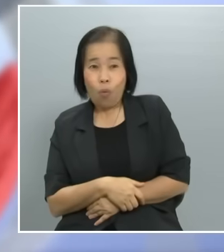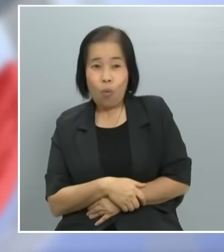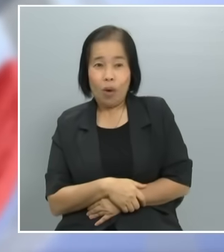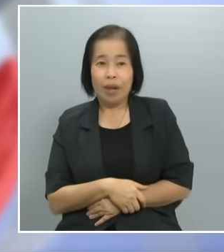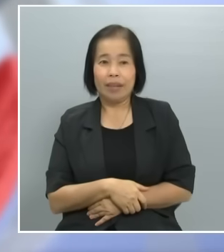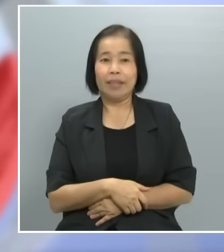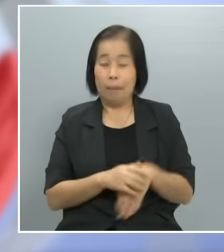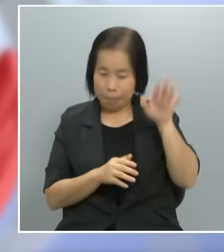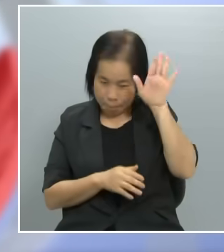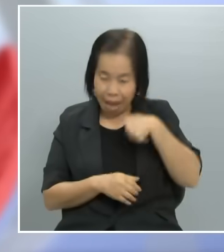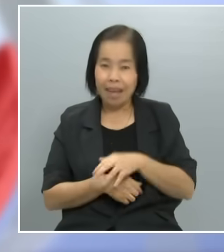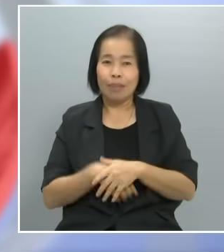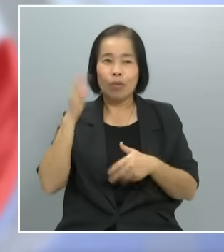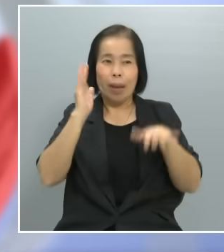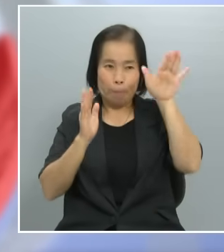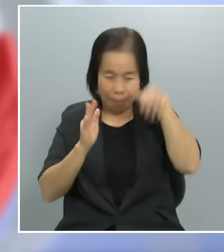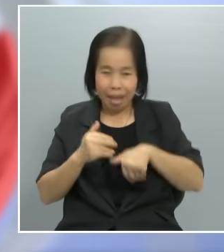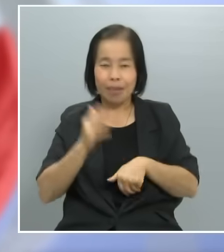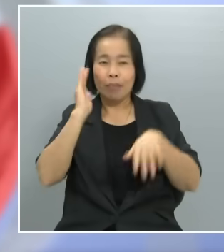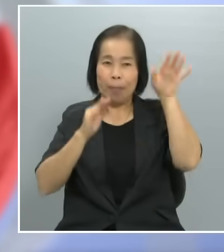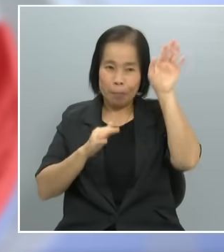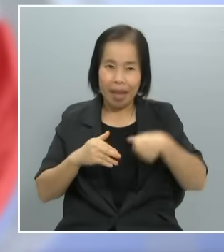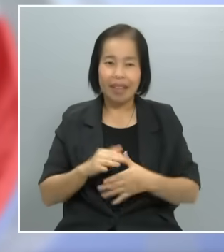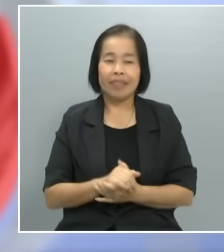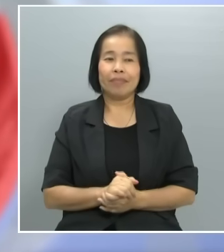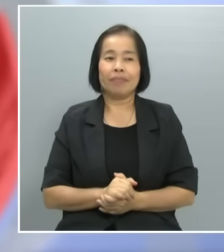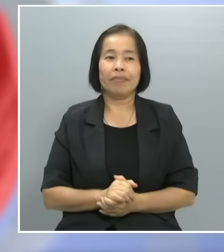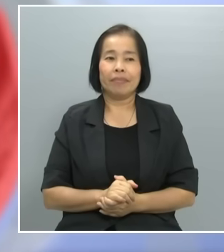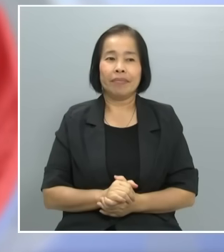รอเลย ค่ะ อยากให้พี่เล็กมา ค่ะ